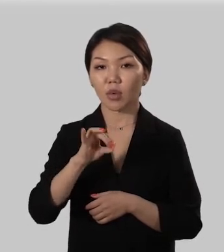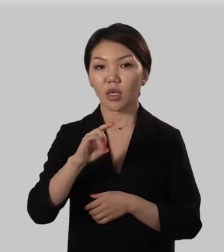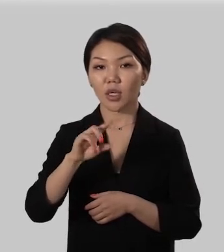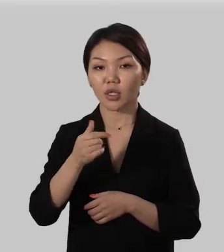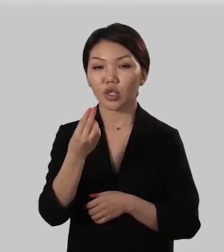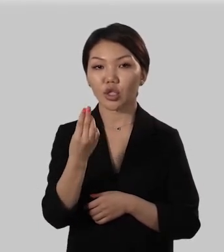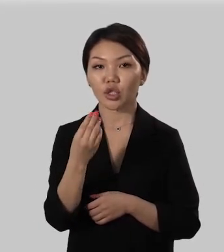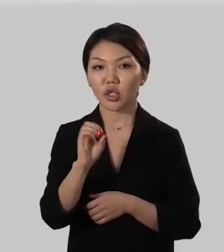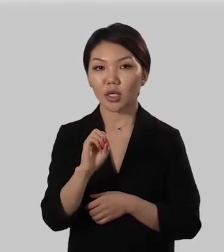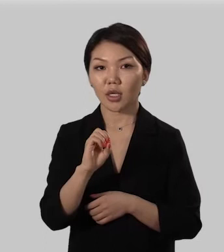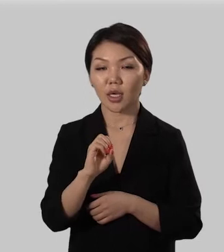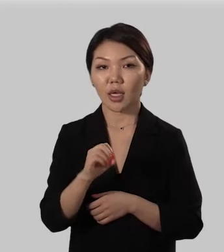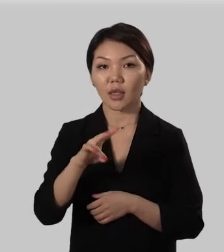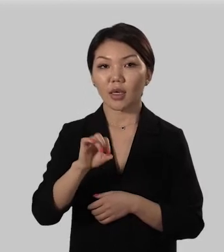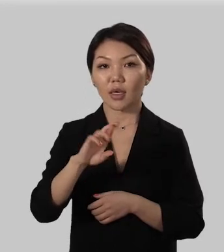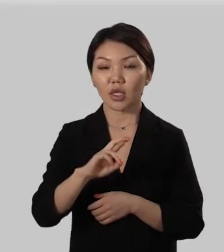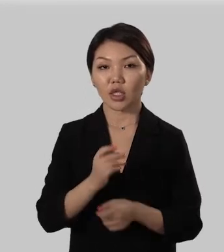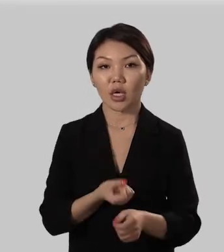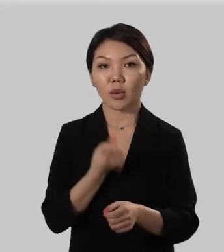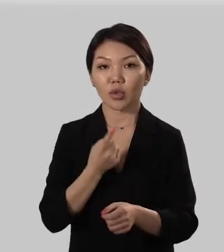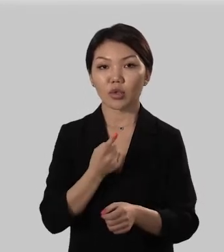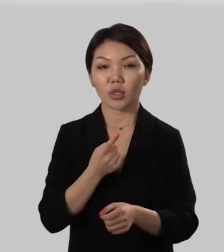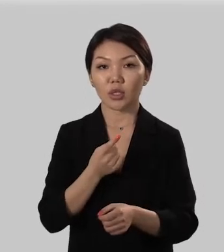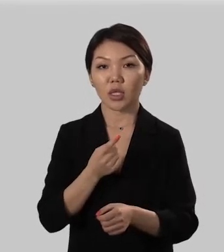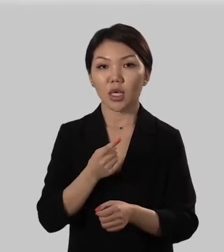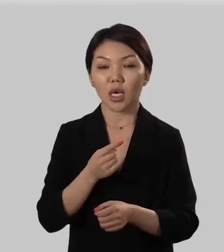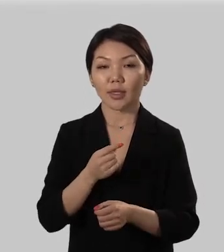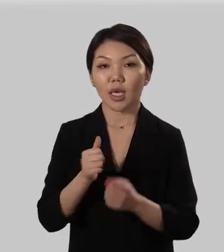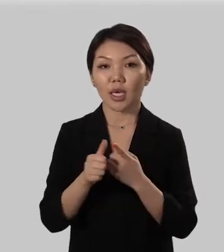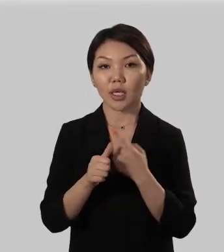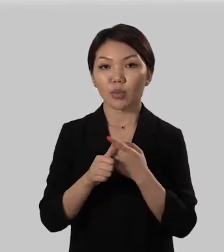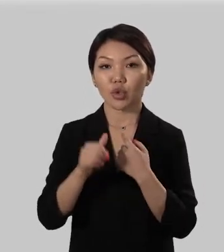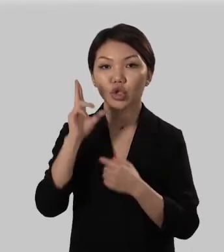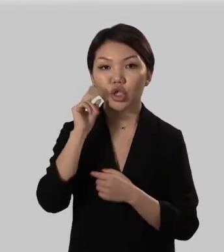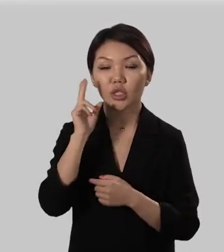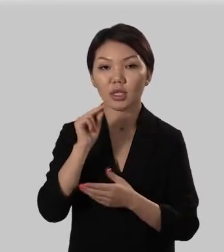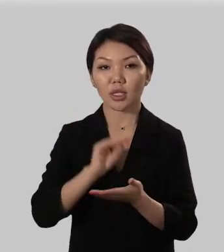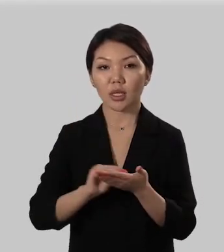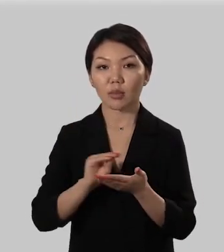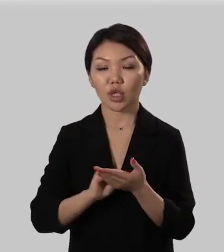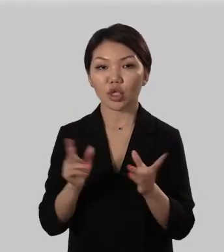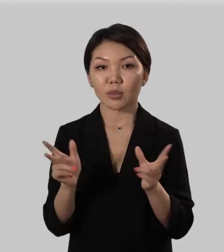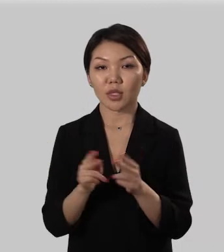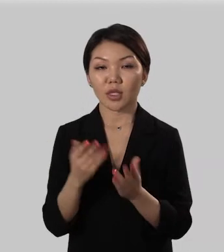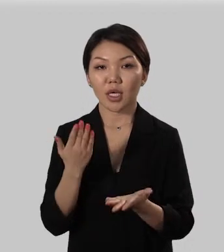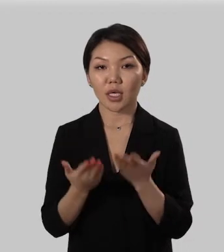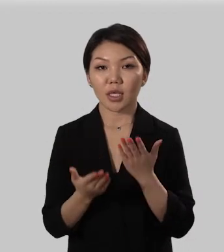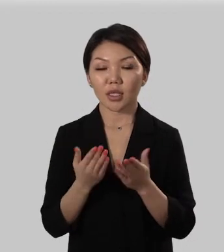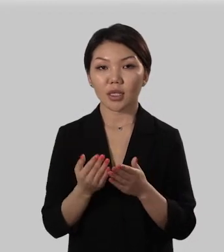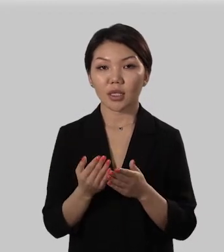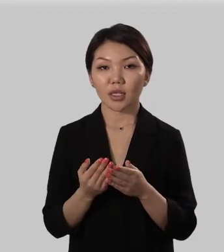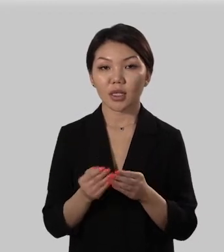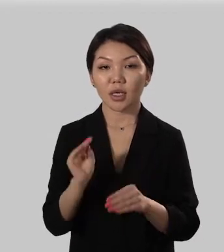наречие образованный от имен числительных напишем слитно если они образованы от